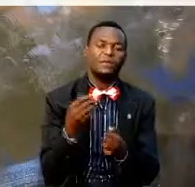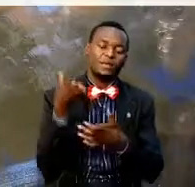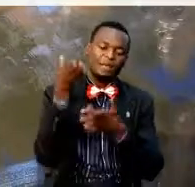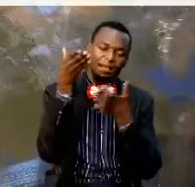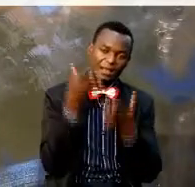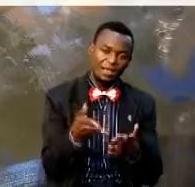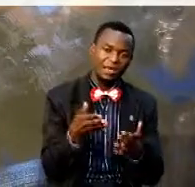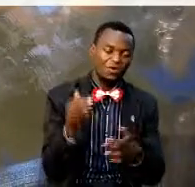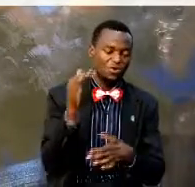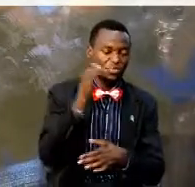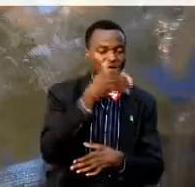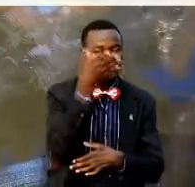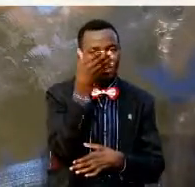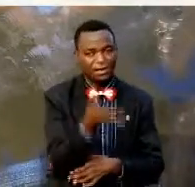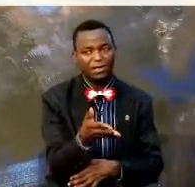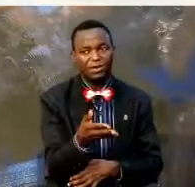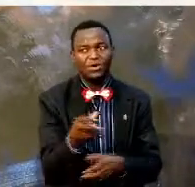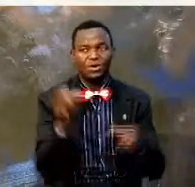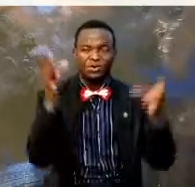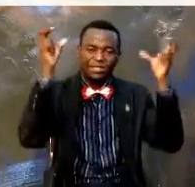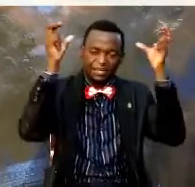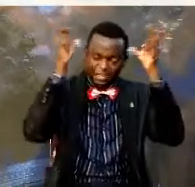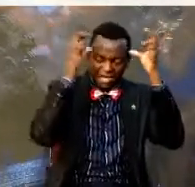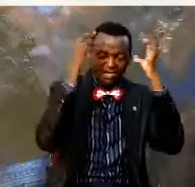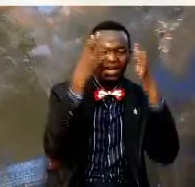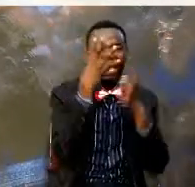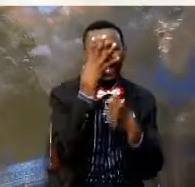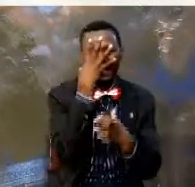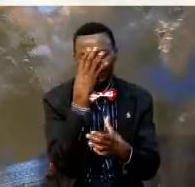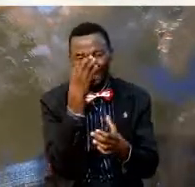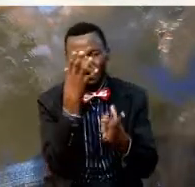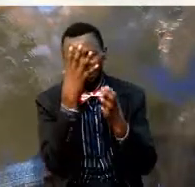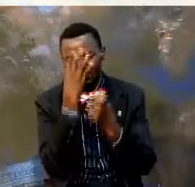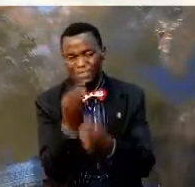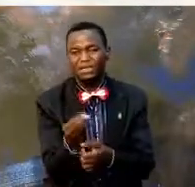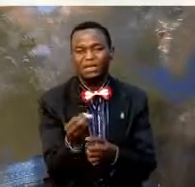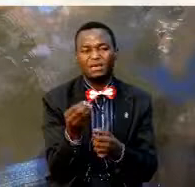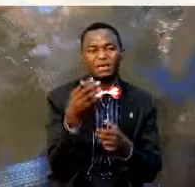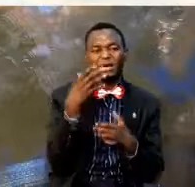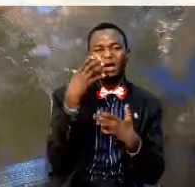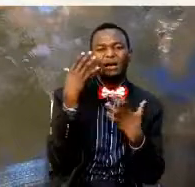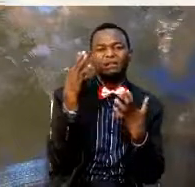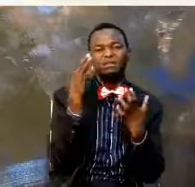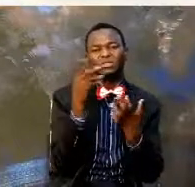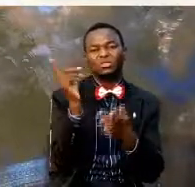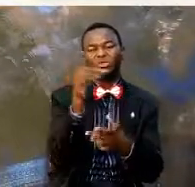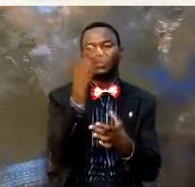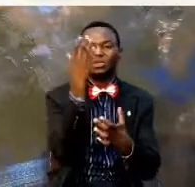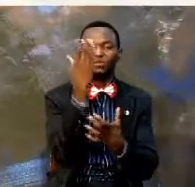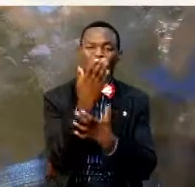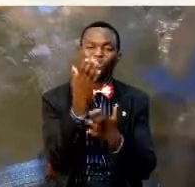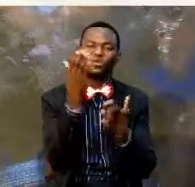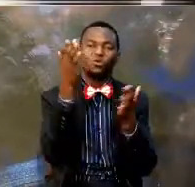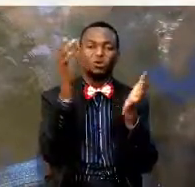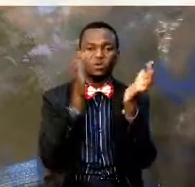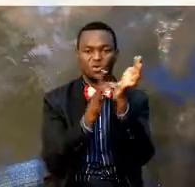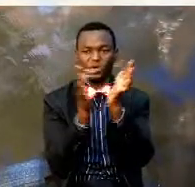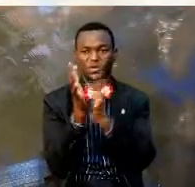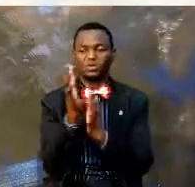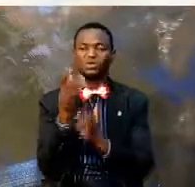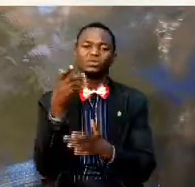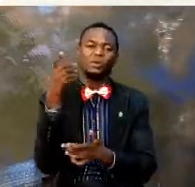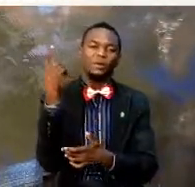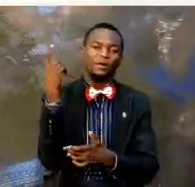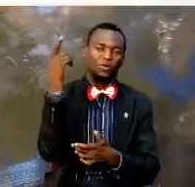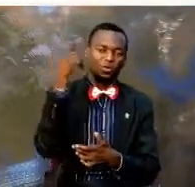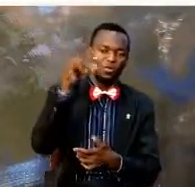Leo, jioni hii ya leo, shetani aibike, maana neema na kweli siko kwenye mkono wa Yesu Kristo. Tembea.